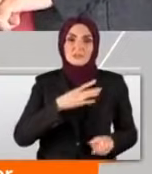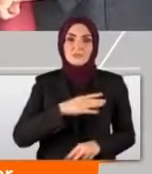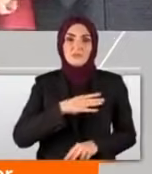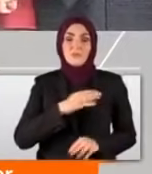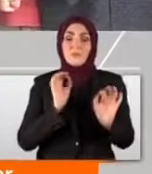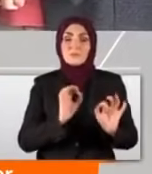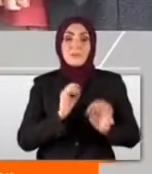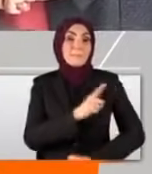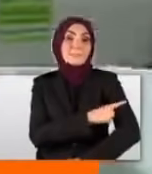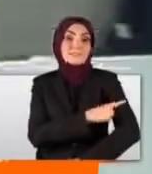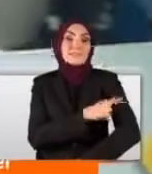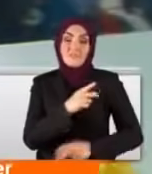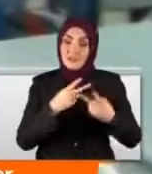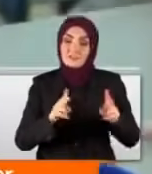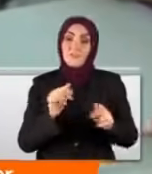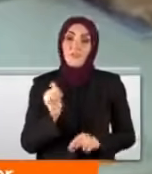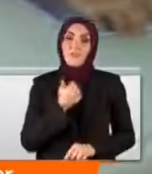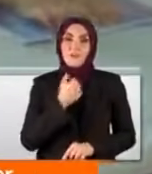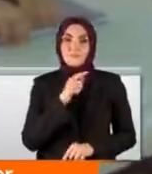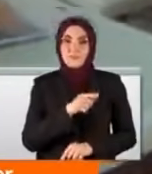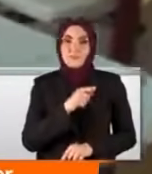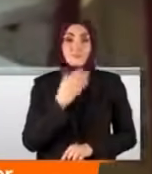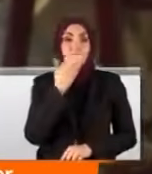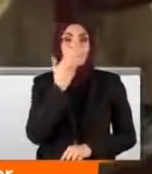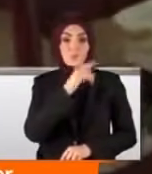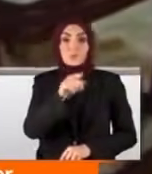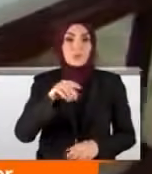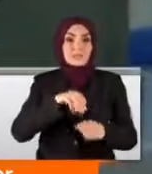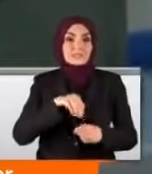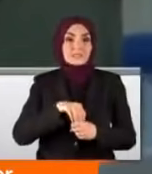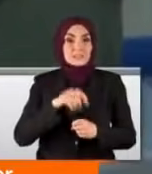sınıfların açılması gerçekten önemli. Okullarla ilgili asıl beklenti ise